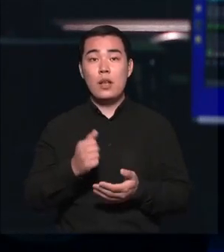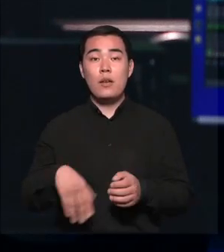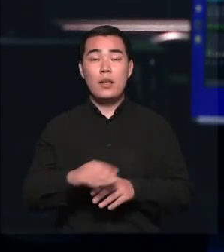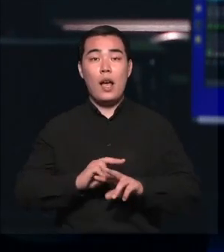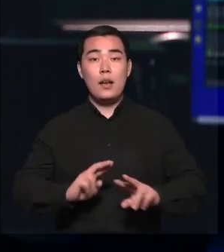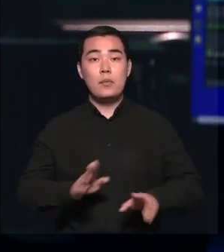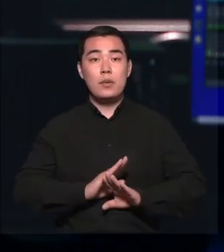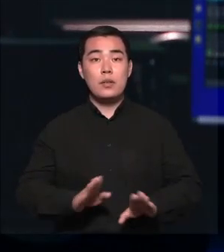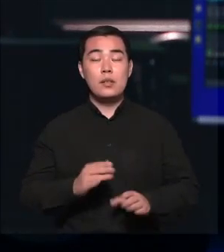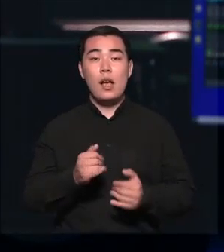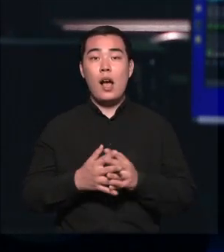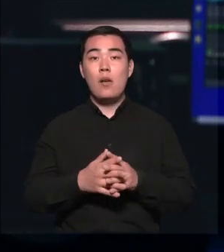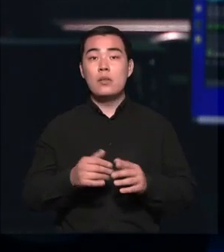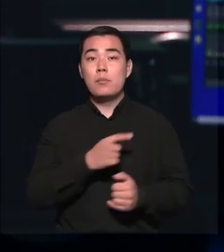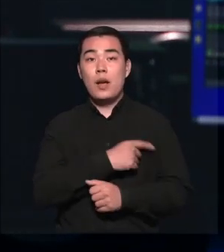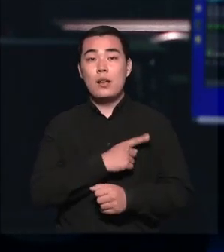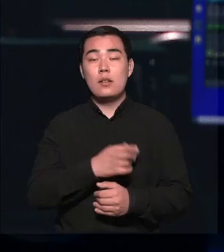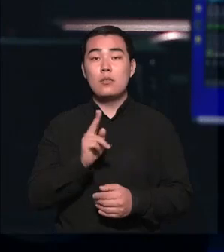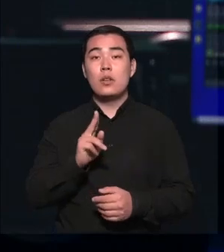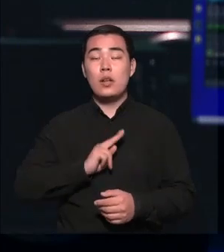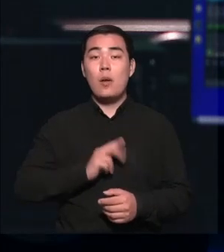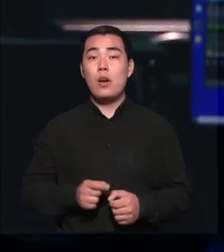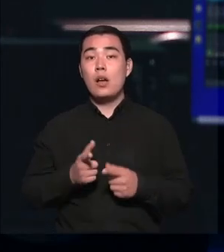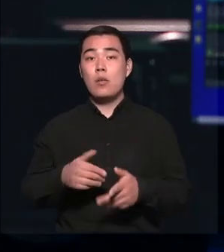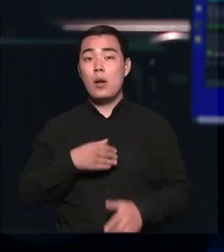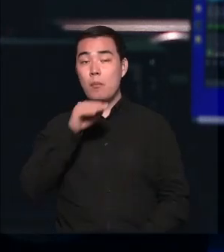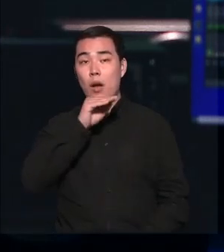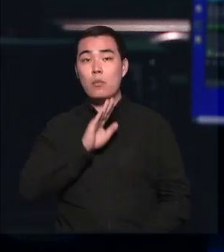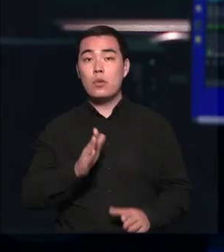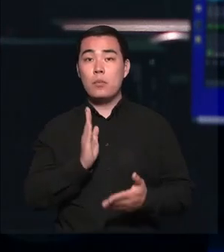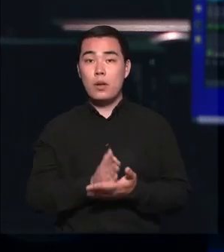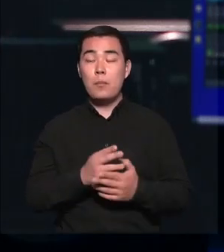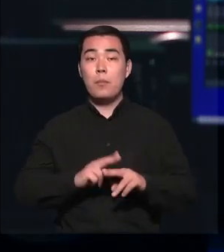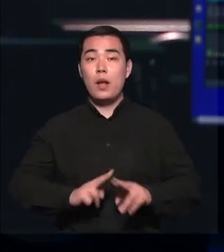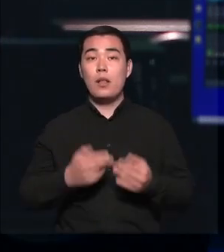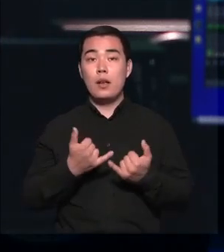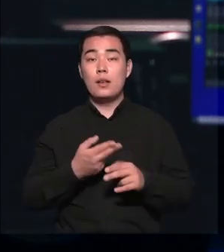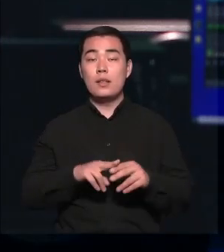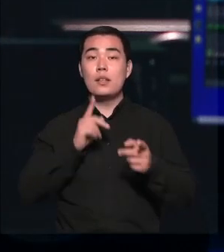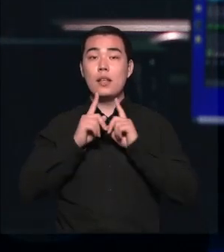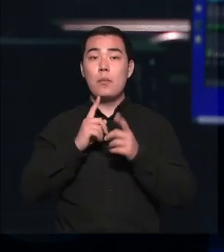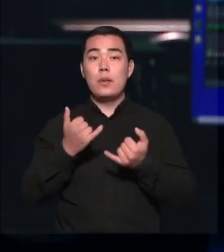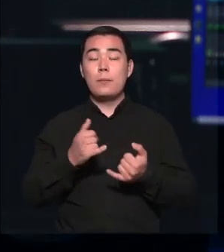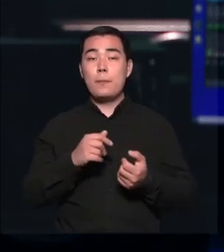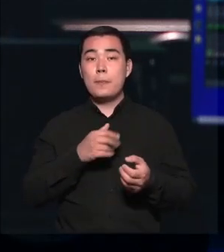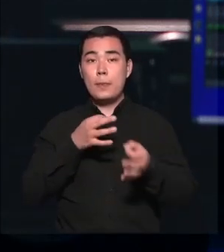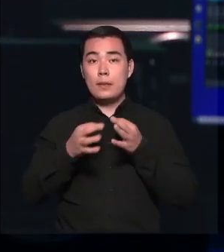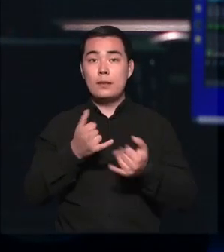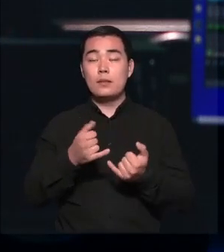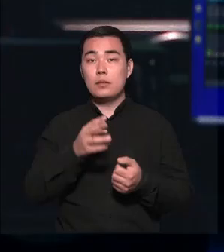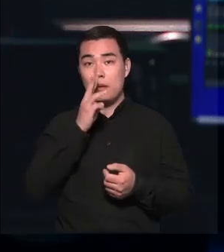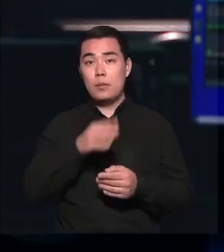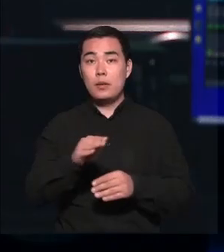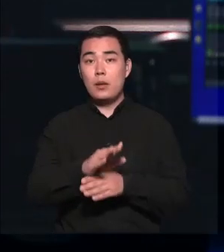бірде емес. Тек ауылдағы ауруханаларға жұмысқа барам деген мамандарға ғана. Парламент осы сессияда әлеуметтік кепілдіктерді